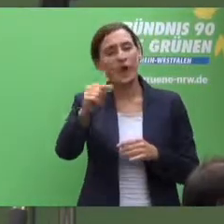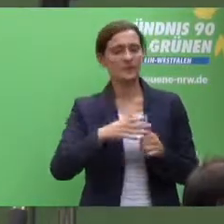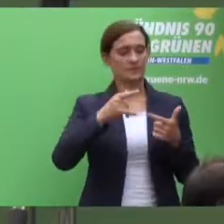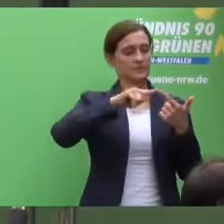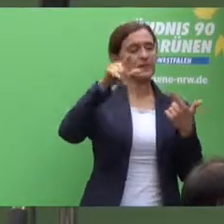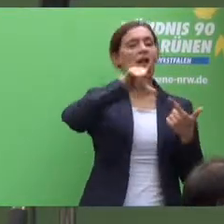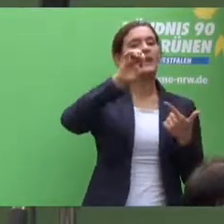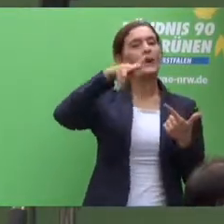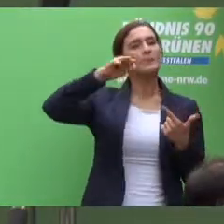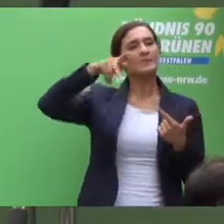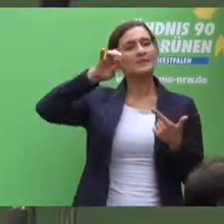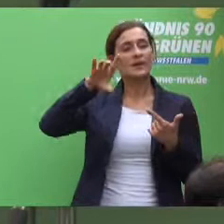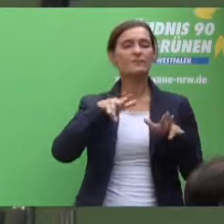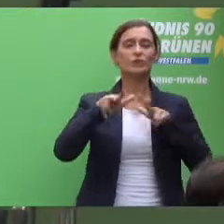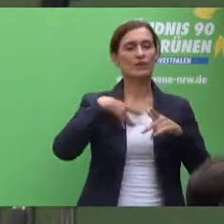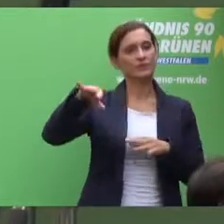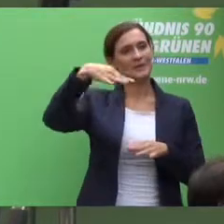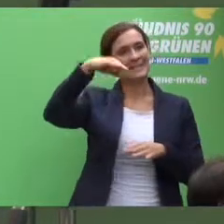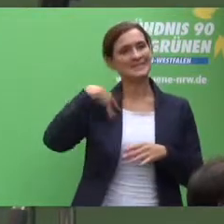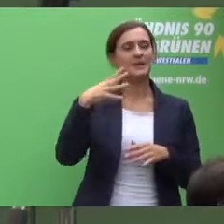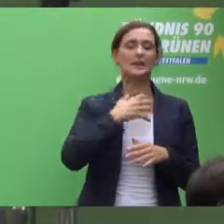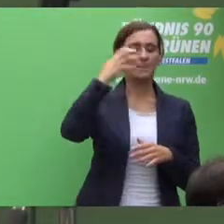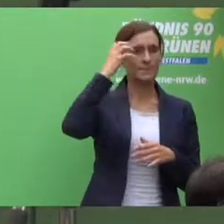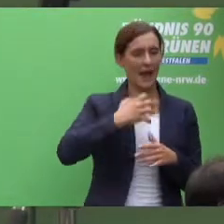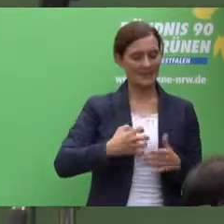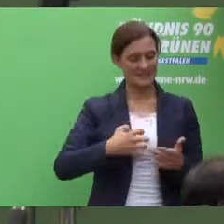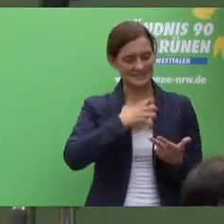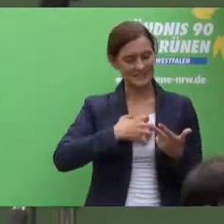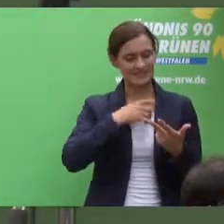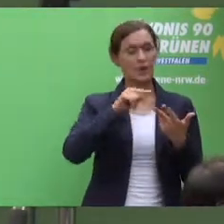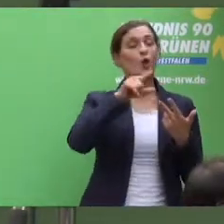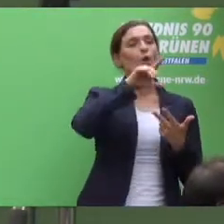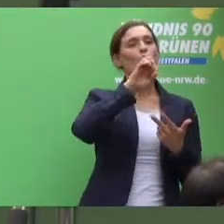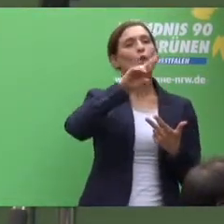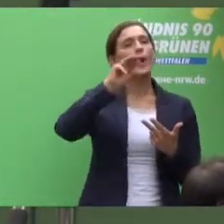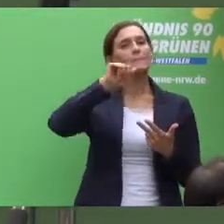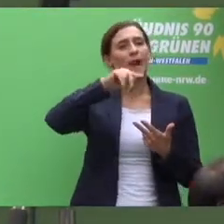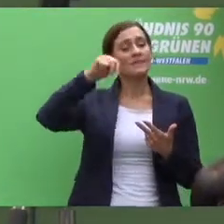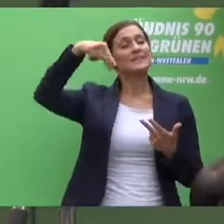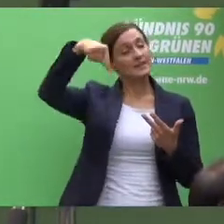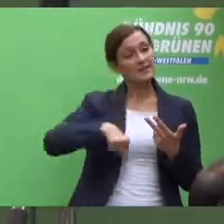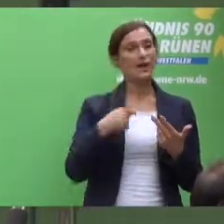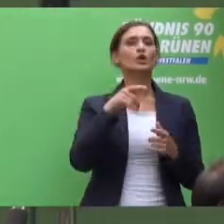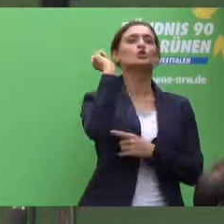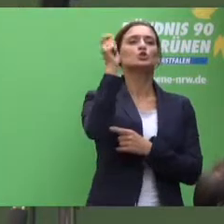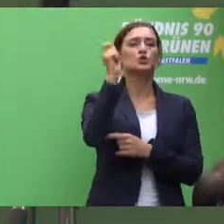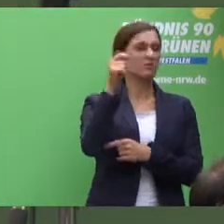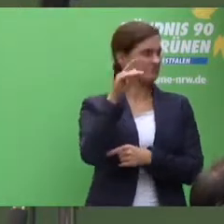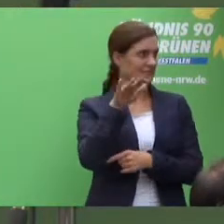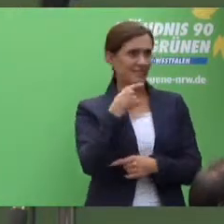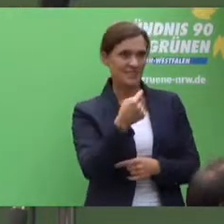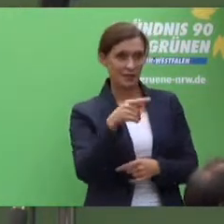unsere Wirtschaftsministerin in Mainz, Silvia Löhrmann, unsere Kultusministerin hier in Düsseldorf. Darf man Düsseldorf und Köln